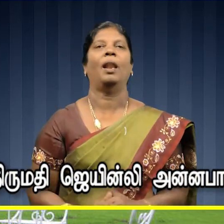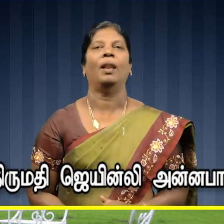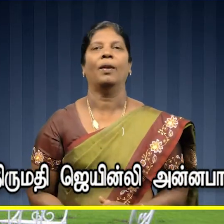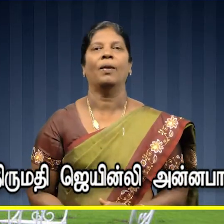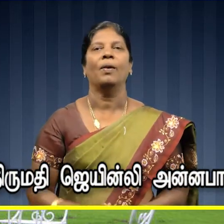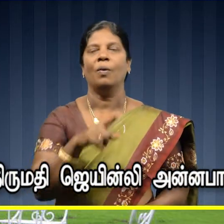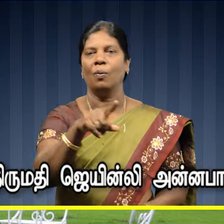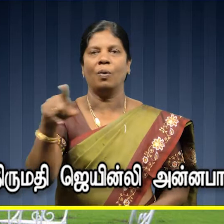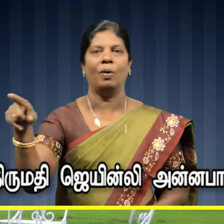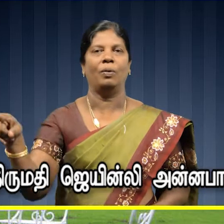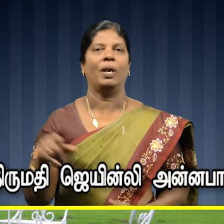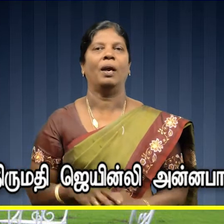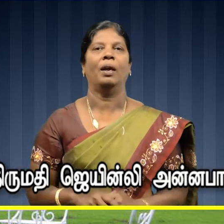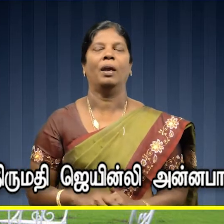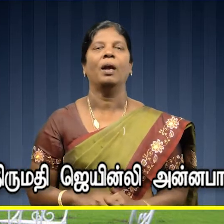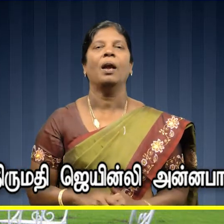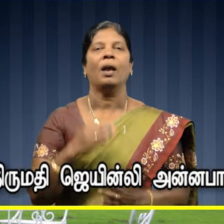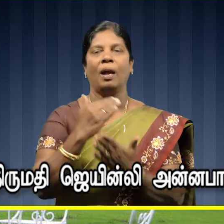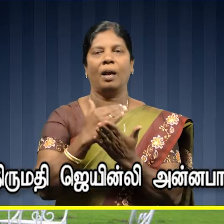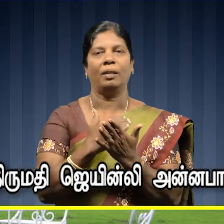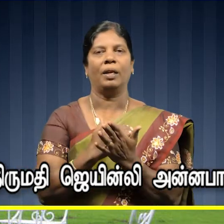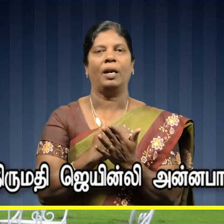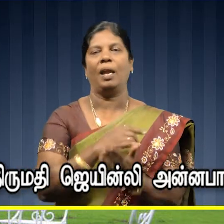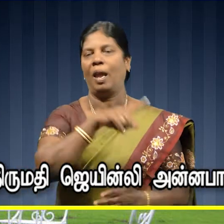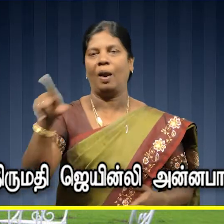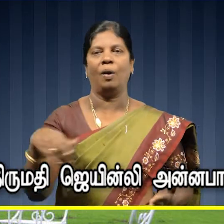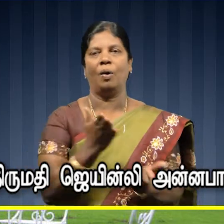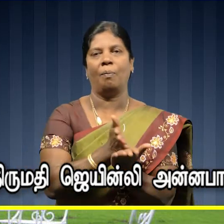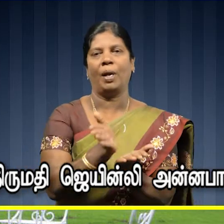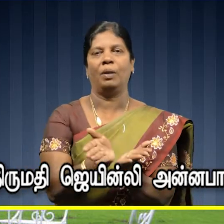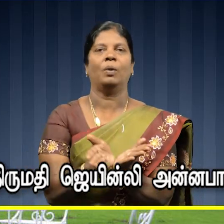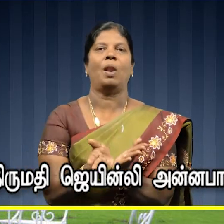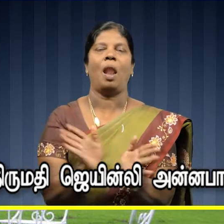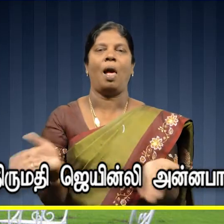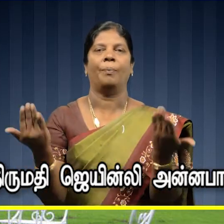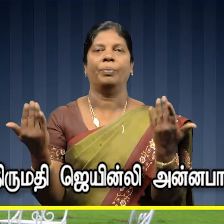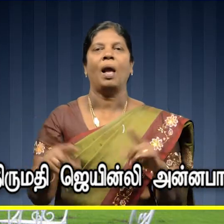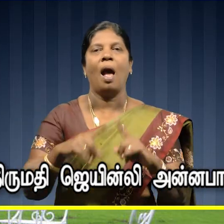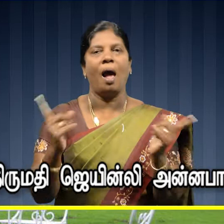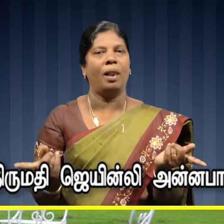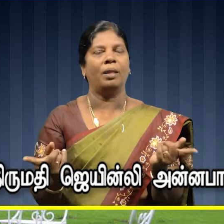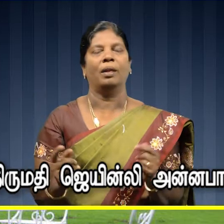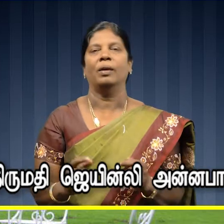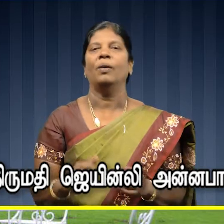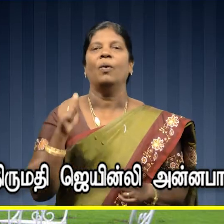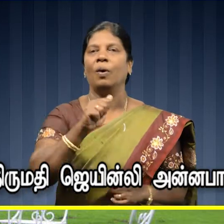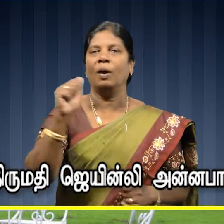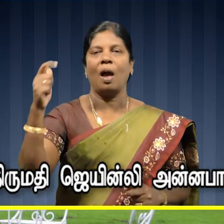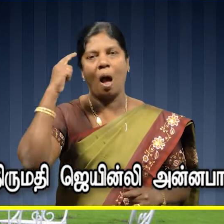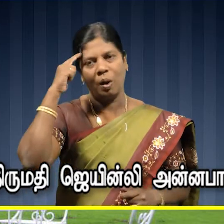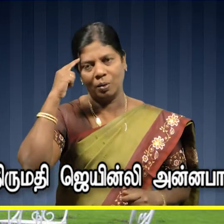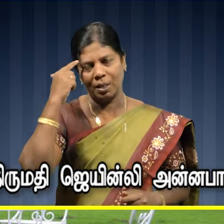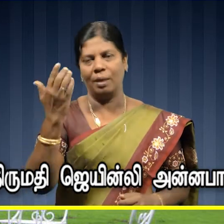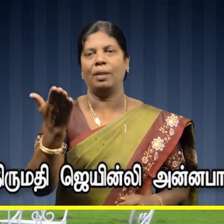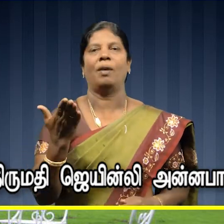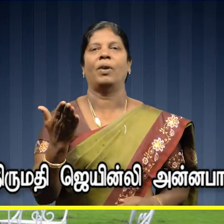என்றால், உங்களுடைய கருத்துக்களை எங்களோடு கூட நீங்கள் பகிர்ந்து கொள்ளலாம். உங்களுக்கு எப்பொழுதும் நாங்கள்